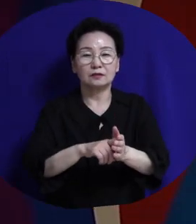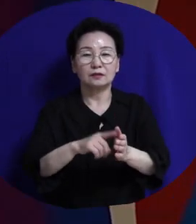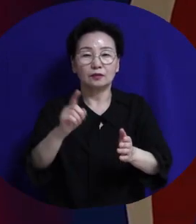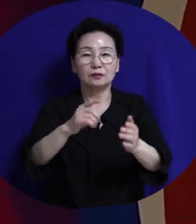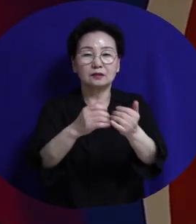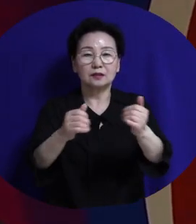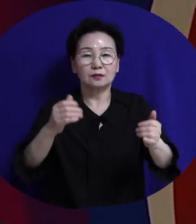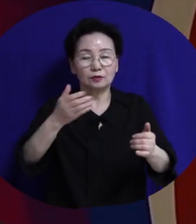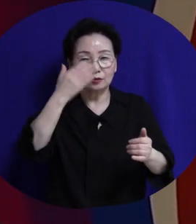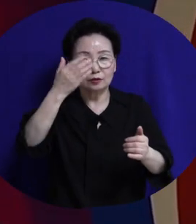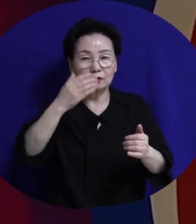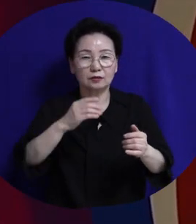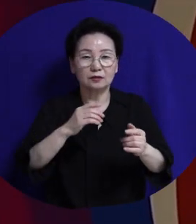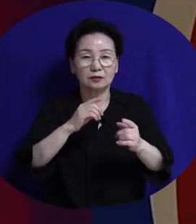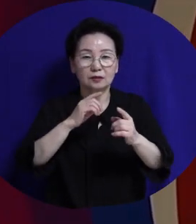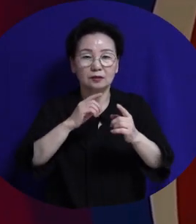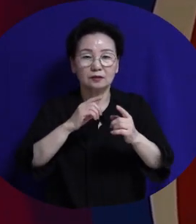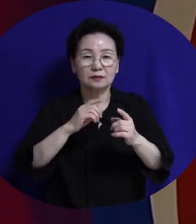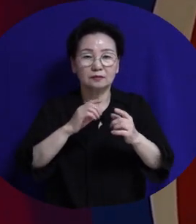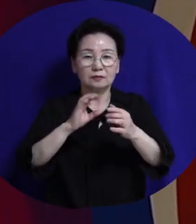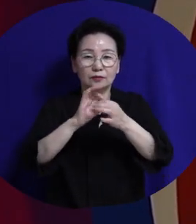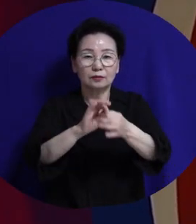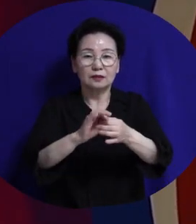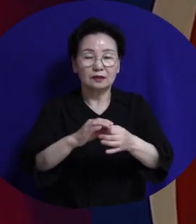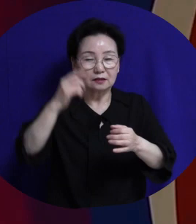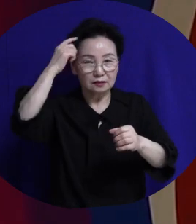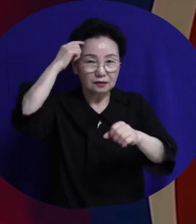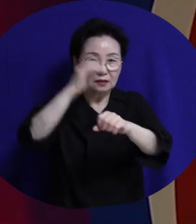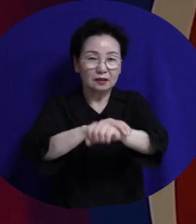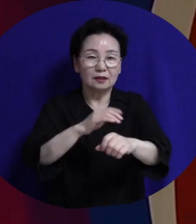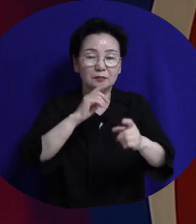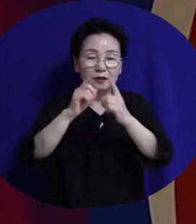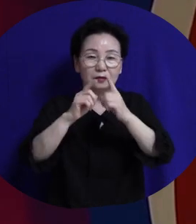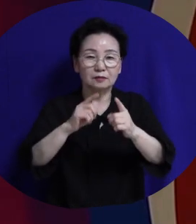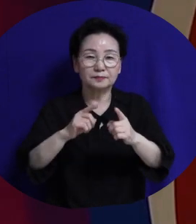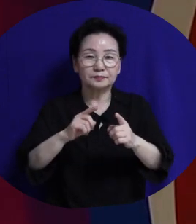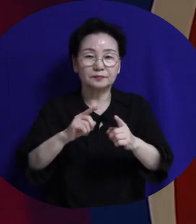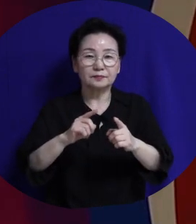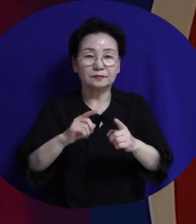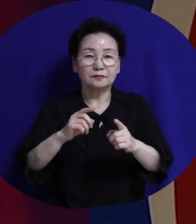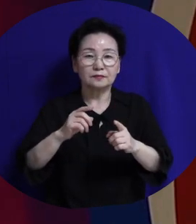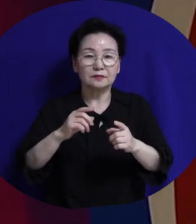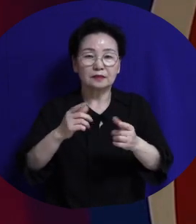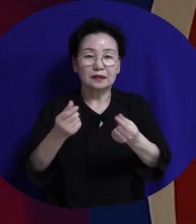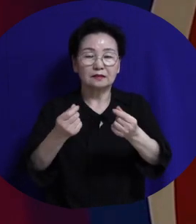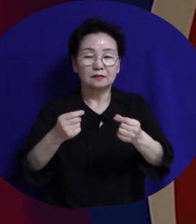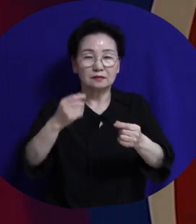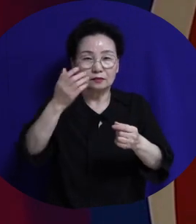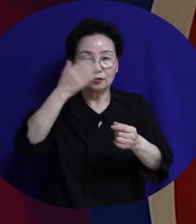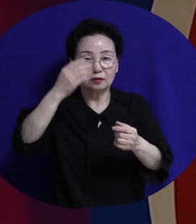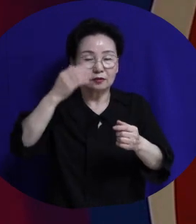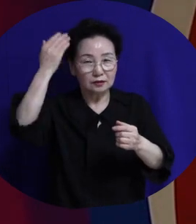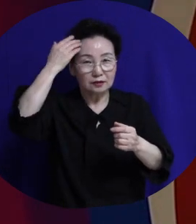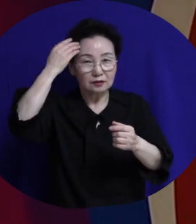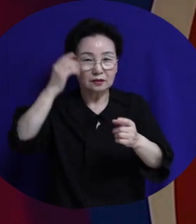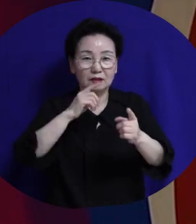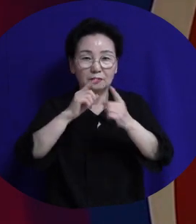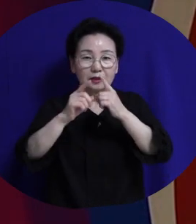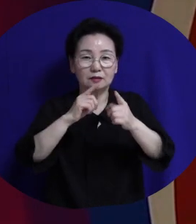어떤 얘기는 성령으로 말미암아 지혜의 말씀을, 어떤 얘기는 같은 성령을 따라 지식의 말씀을,